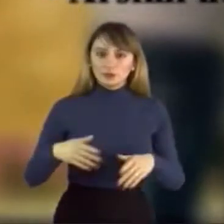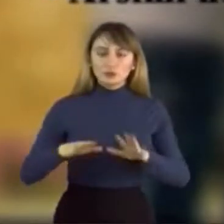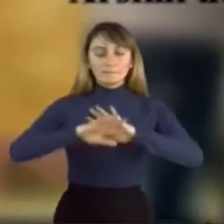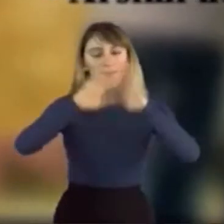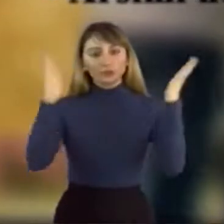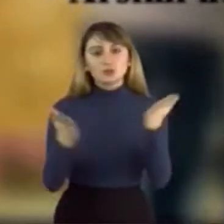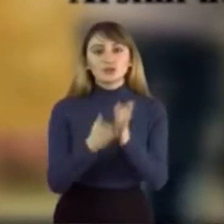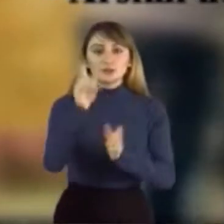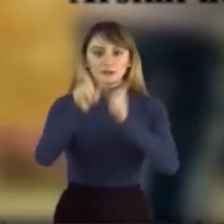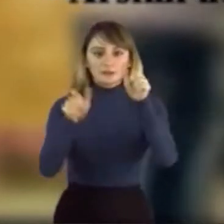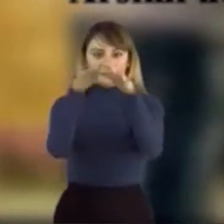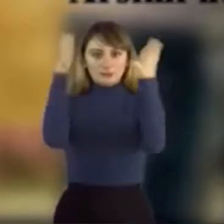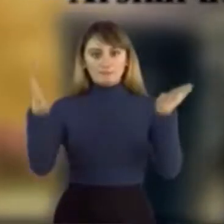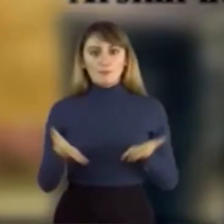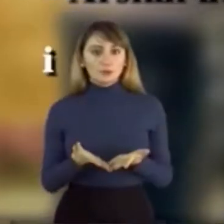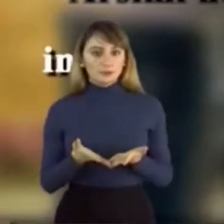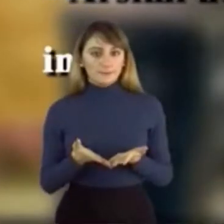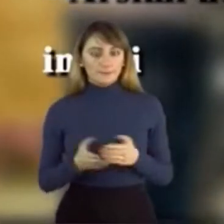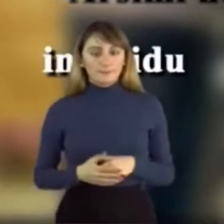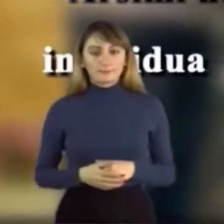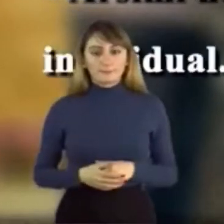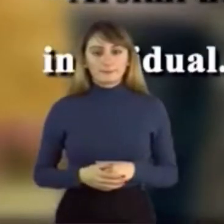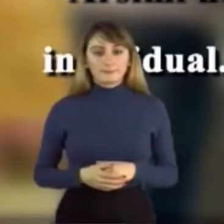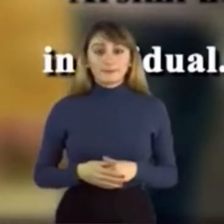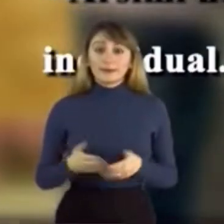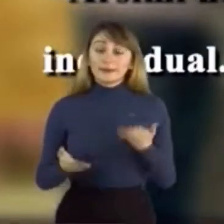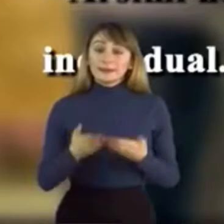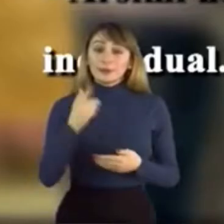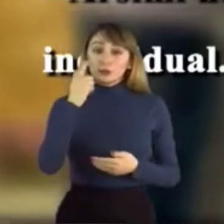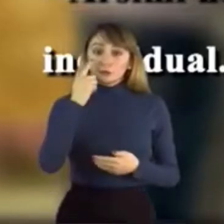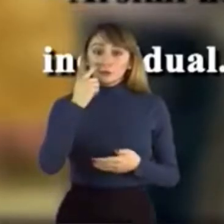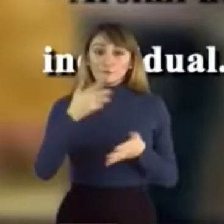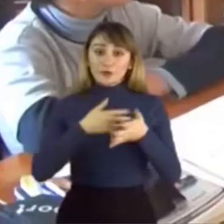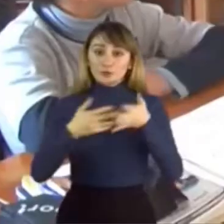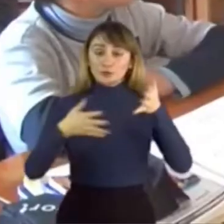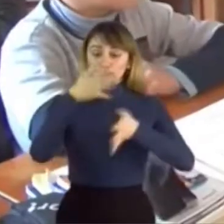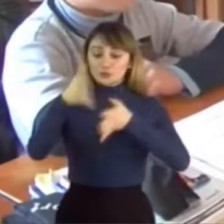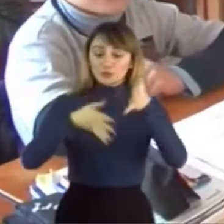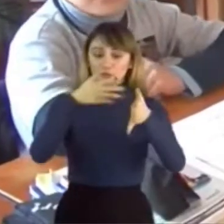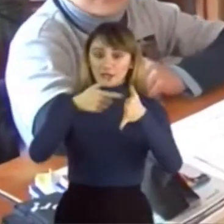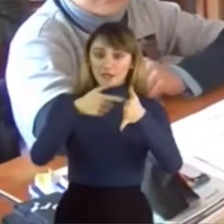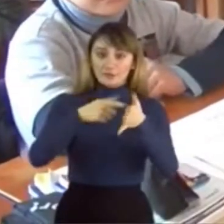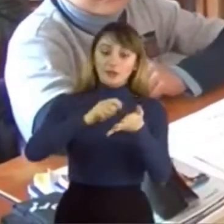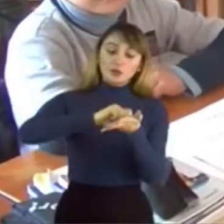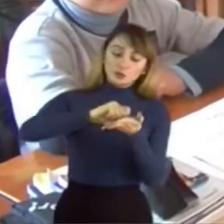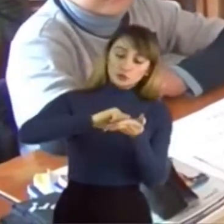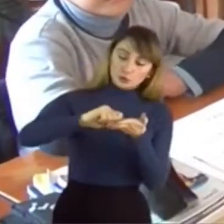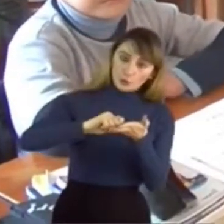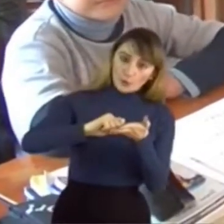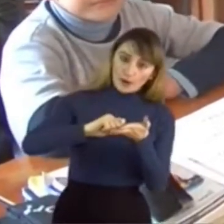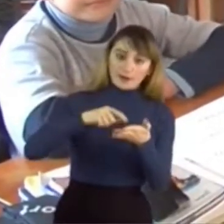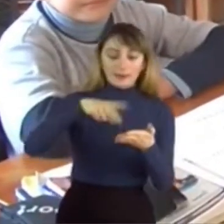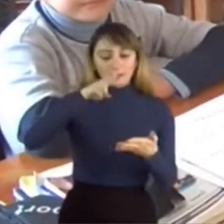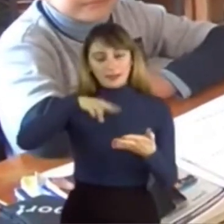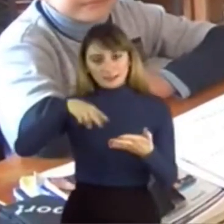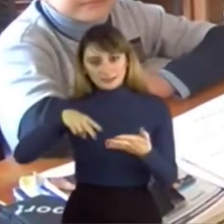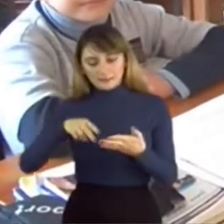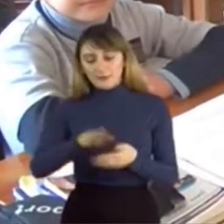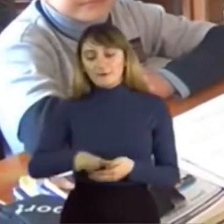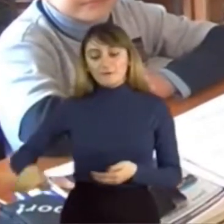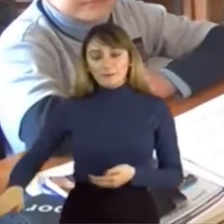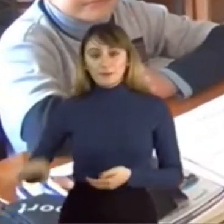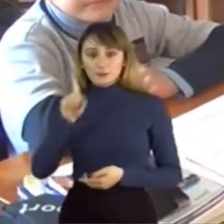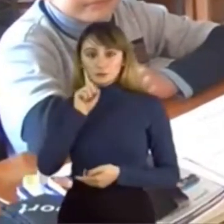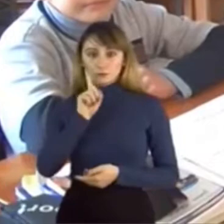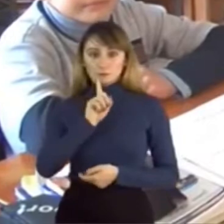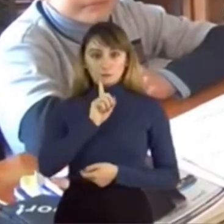shenjave. Arsimi është një pjesë e rëndësishme për formimin individual të çdo njeriu. Njohja e gjuhës së shenjave dhe shkrim leximit tek